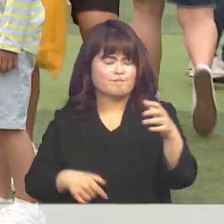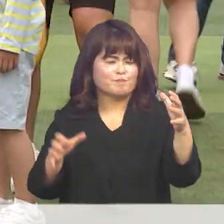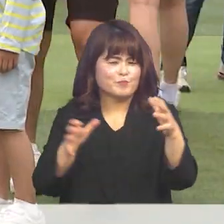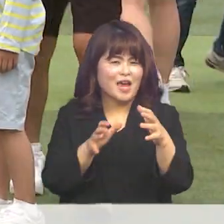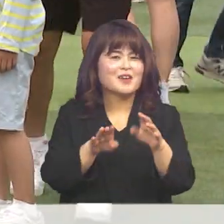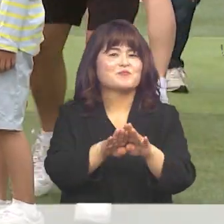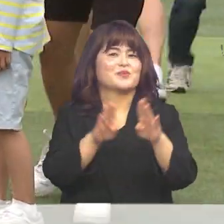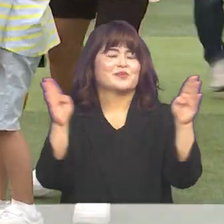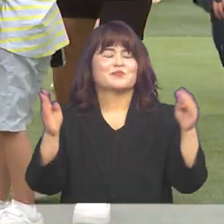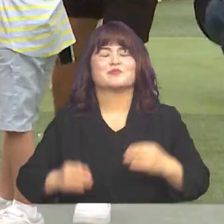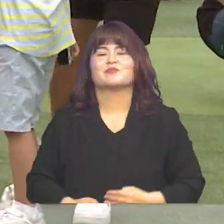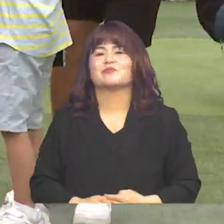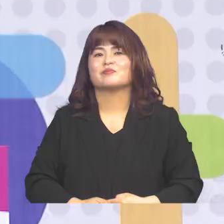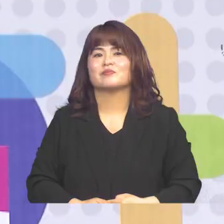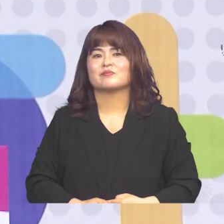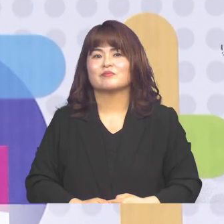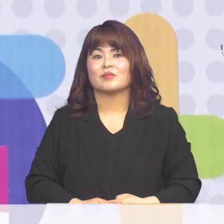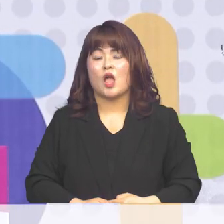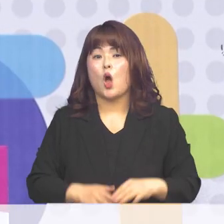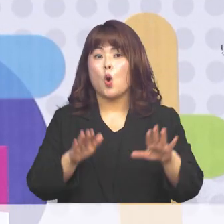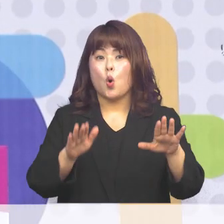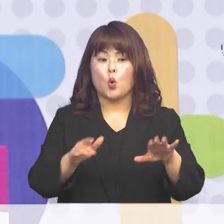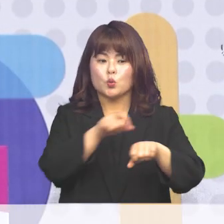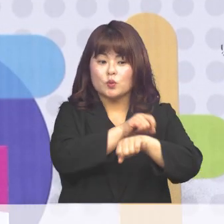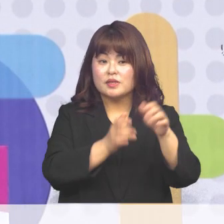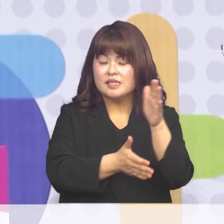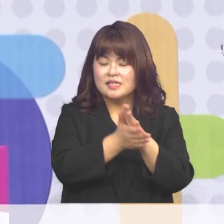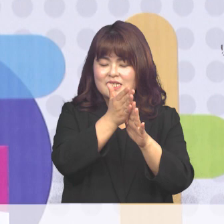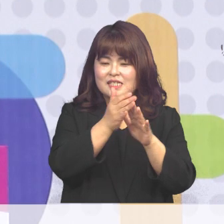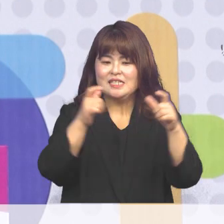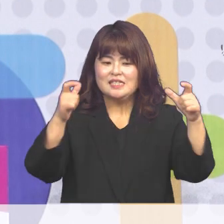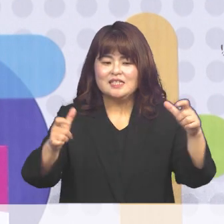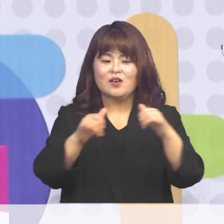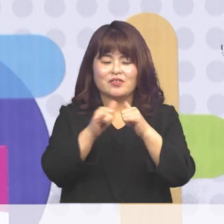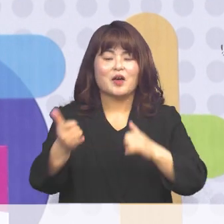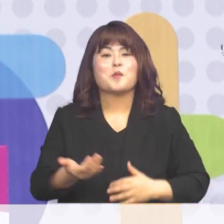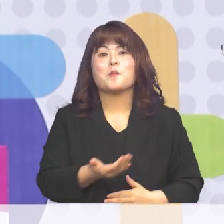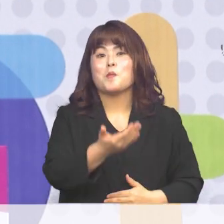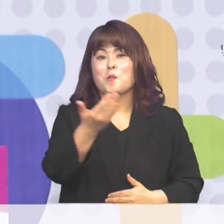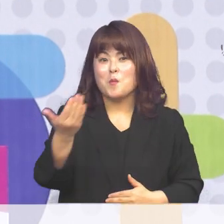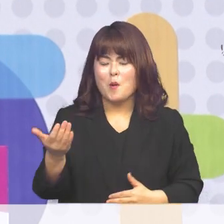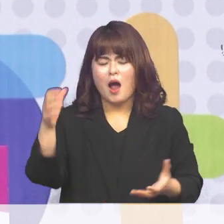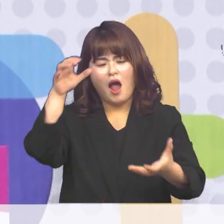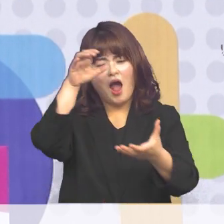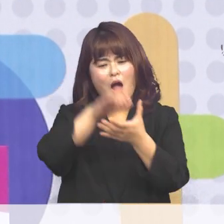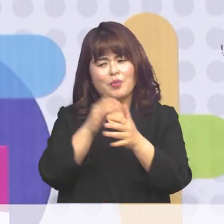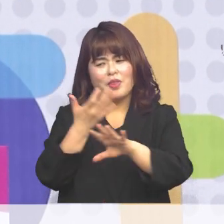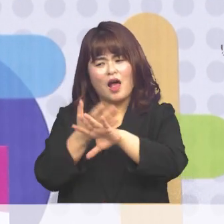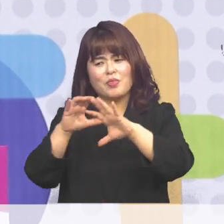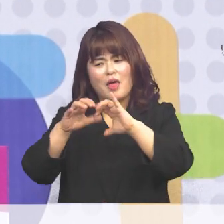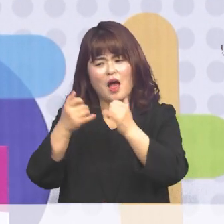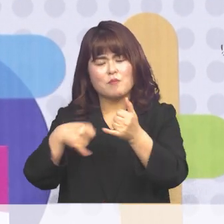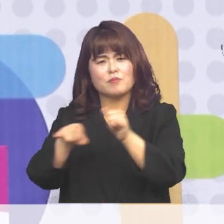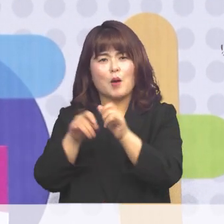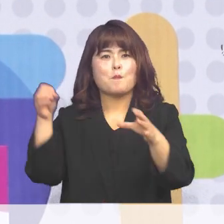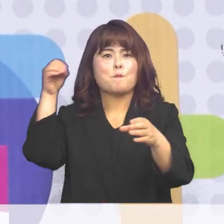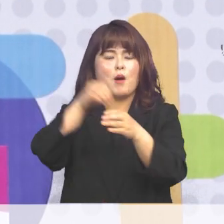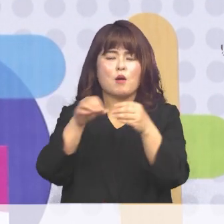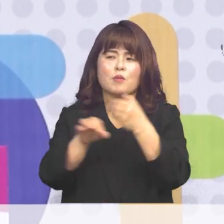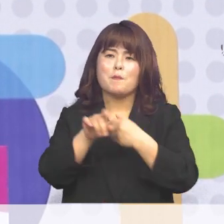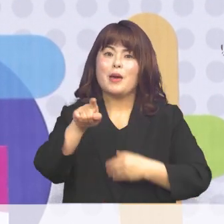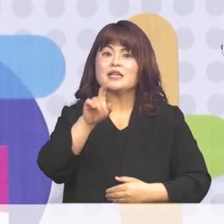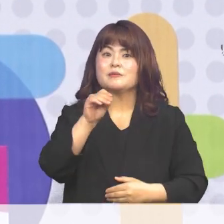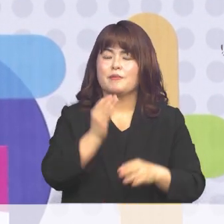수 있는 자리로 마련됐습니다. 우리 용인 특례시 시민이 외국인까지 포함하면